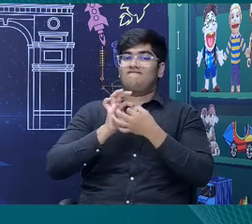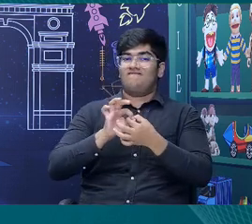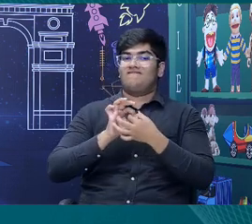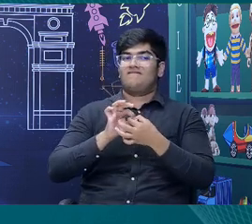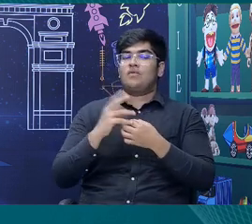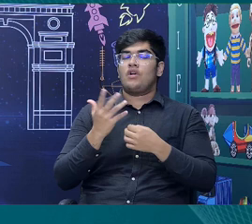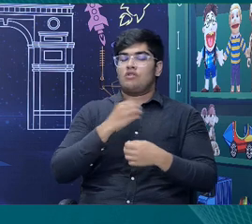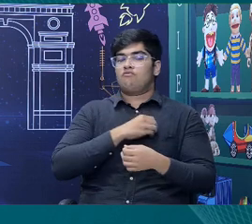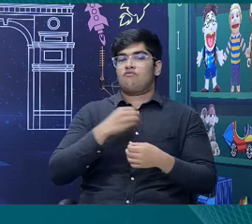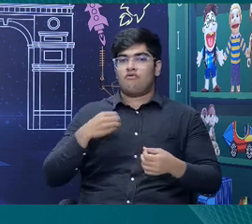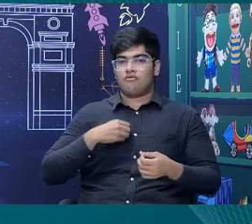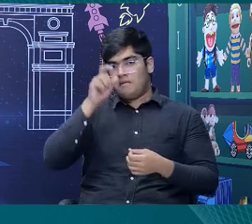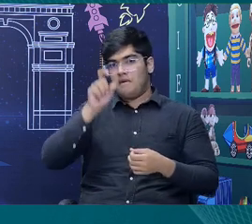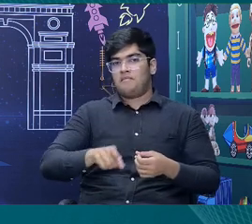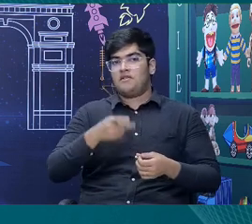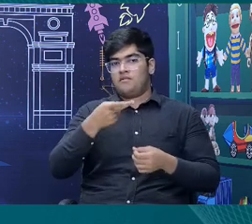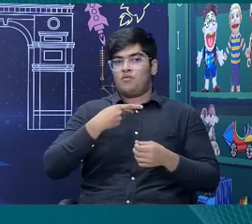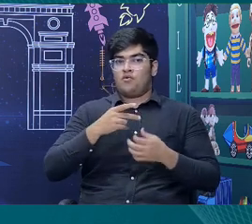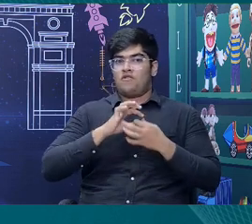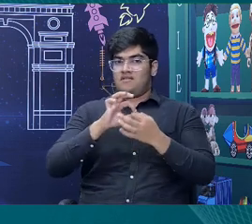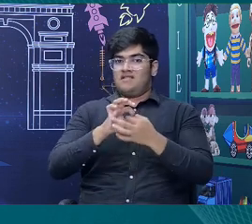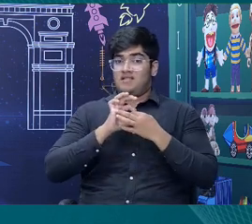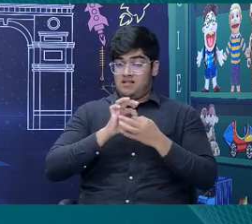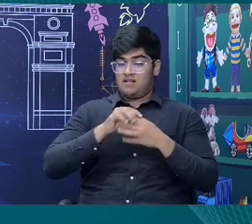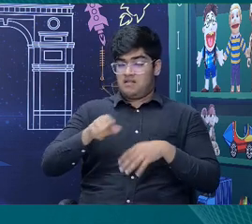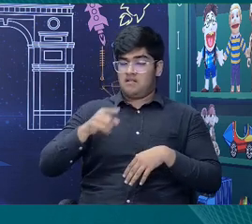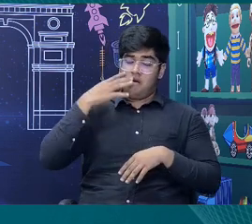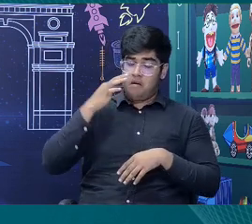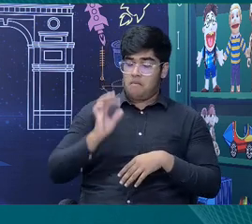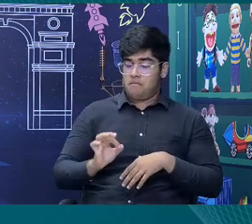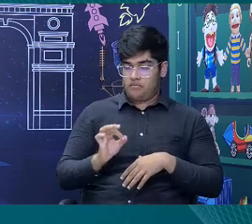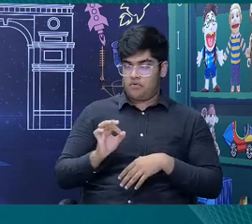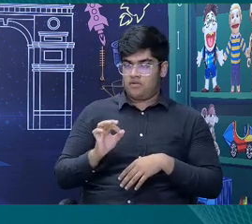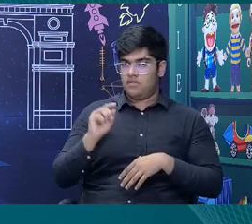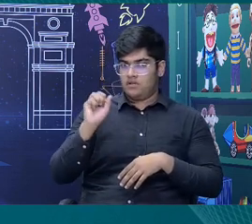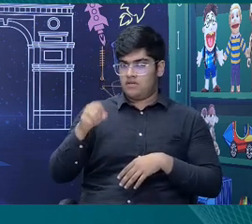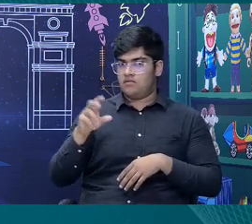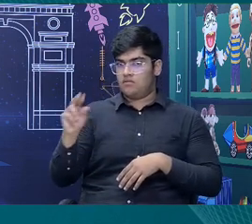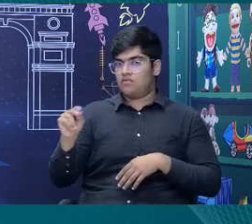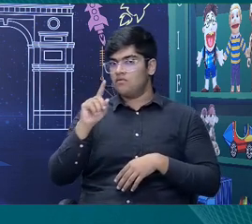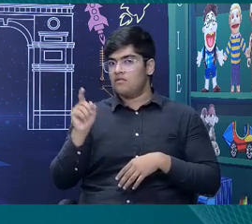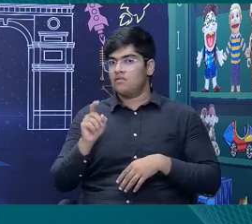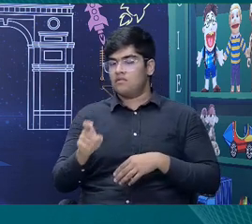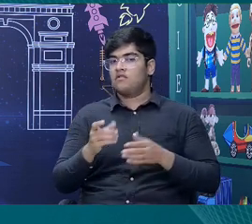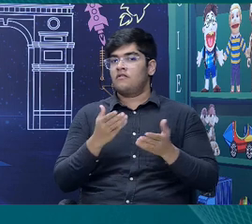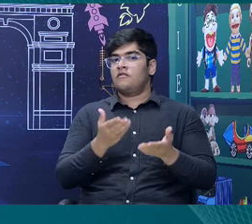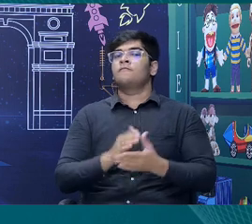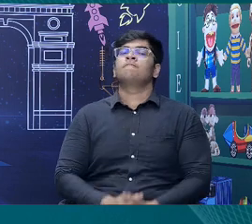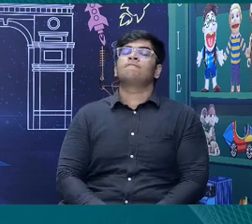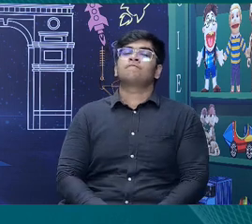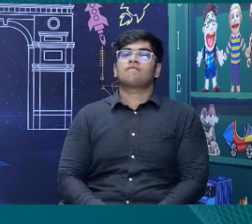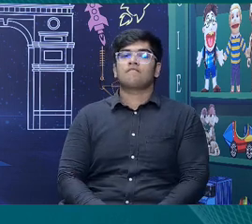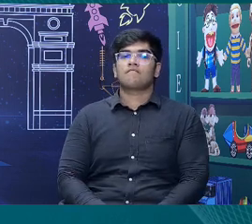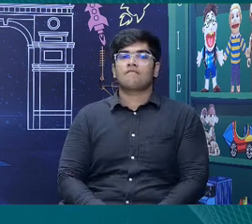थेरेपिस्ट और थेरेपिस्ट के बीच में उसकी क्वालिटी की महत्वता है कि नहीं